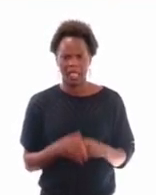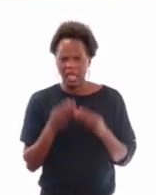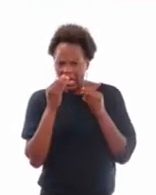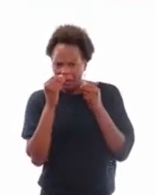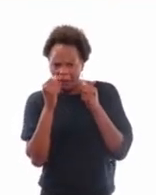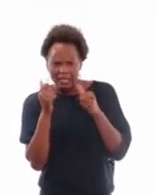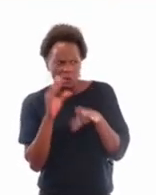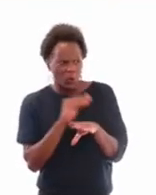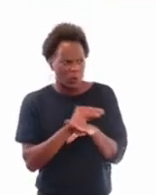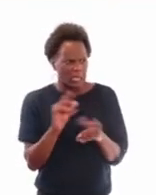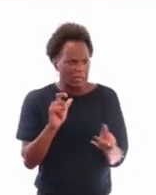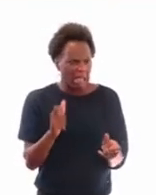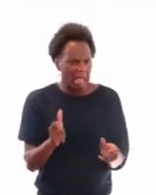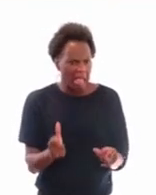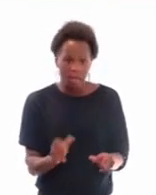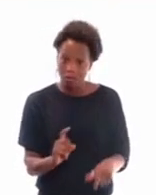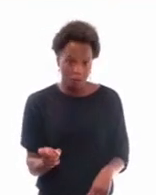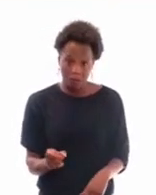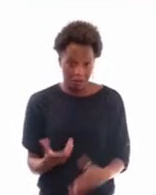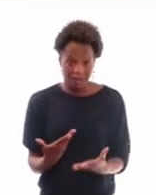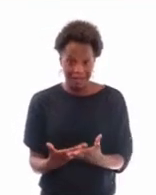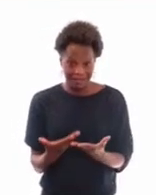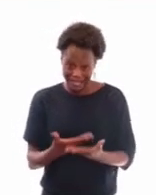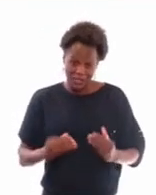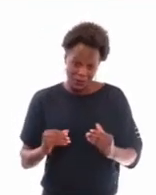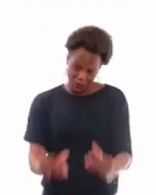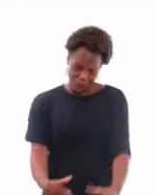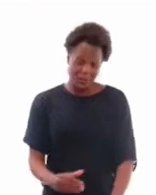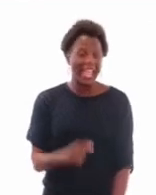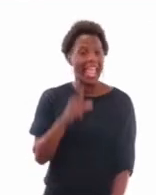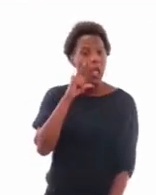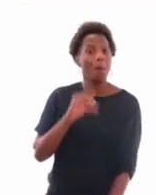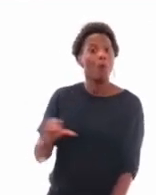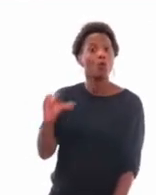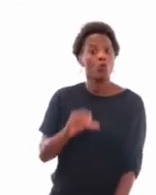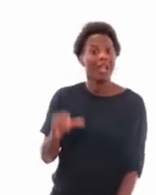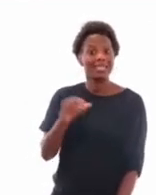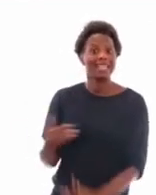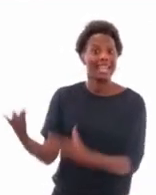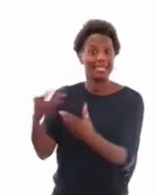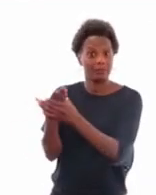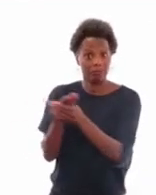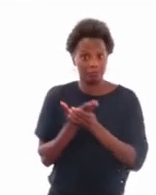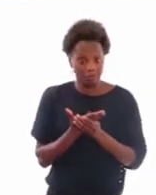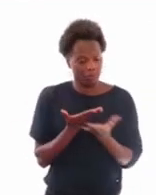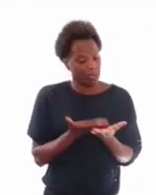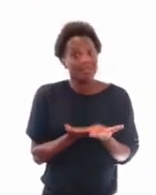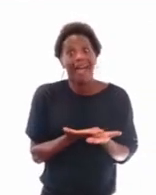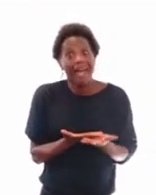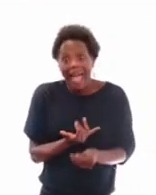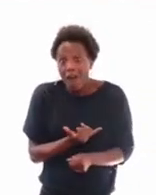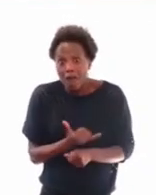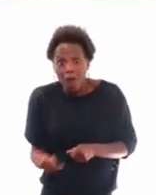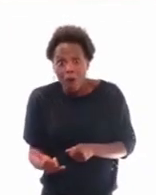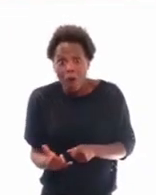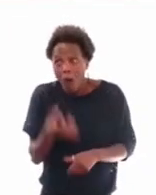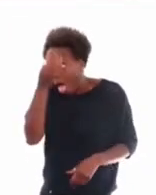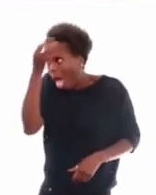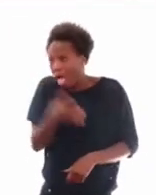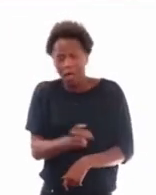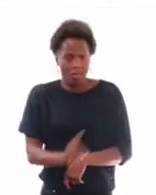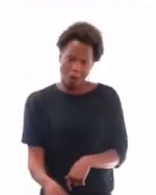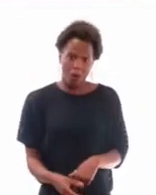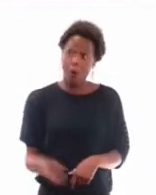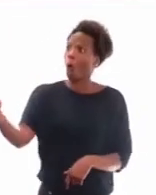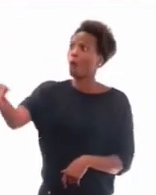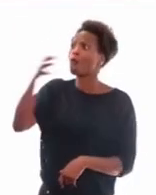notre ville. L'insécurité, c'est une réalité. Thomas Cazenave a donné des chiffres qui ne sont pas des chiffres faux ni complètement ubuesques. Vous les